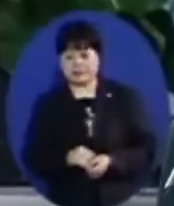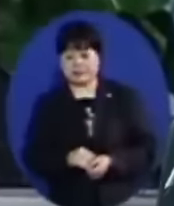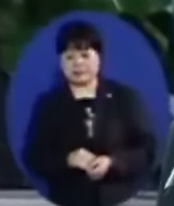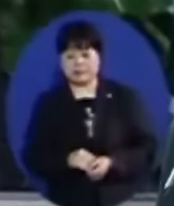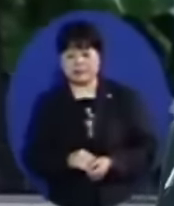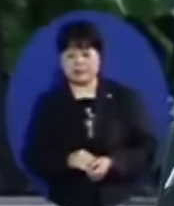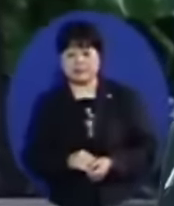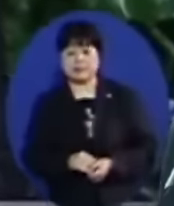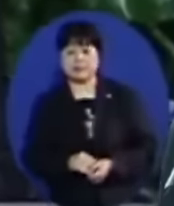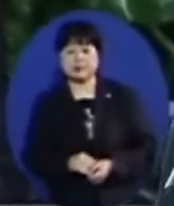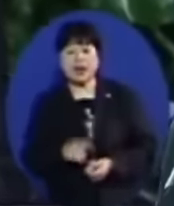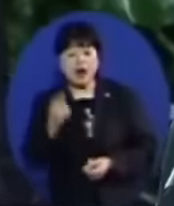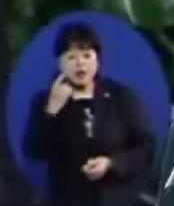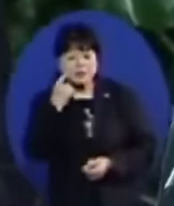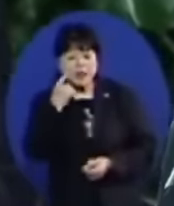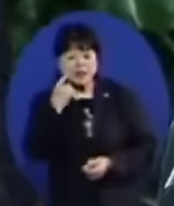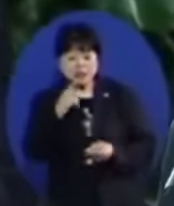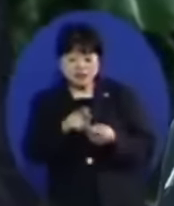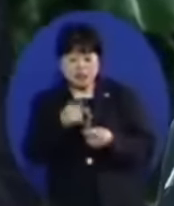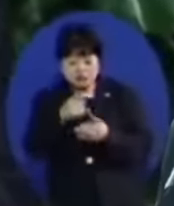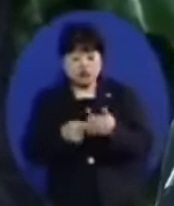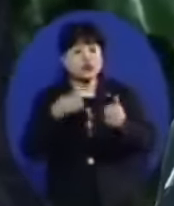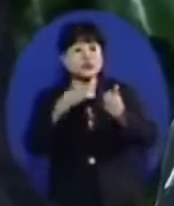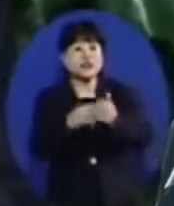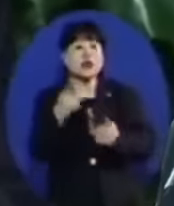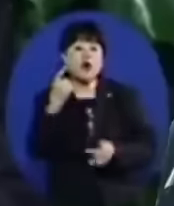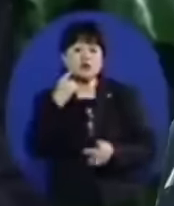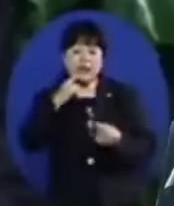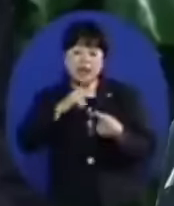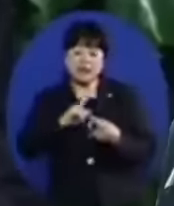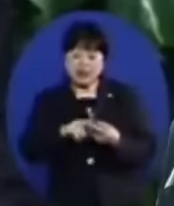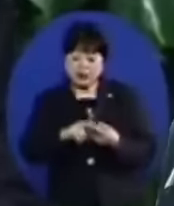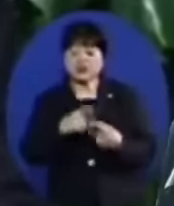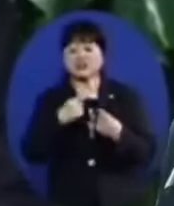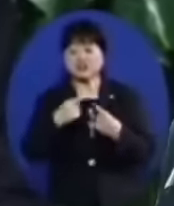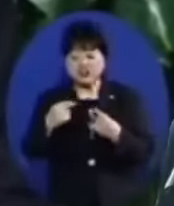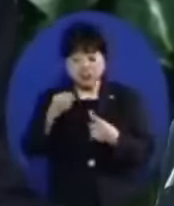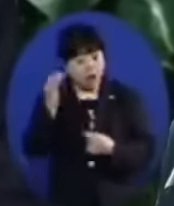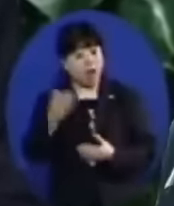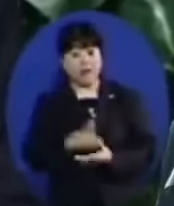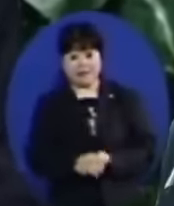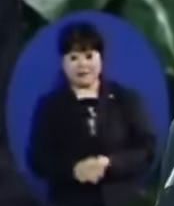악하고 거짓말쟁이는 성현수술을 해놔도 여전히 거짓말하더라는 것입니다.